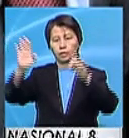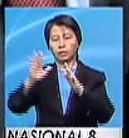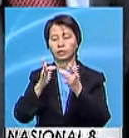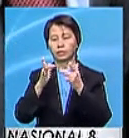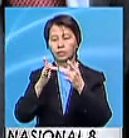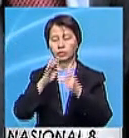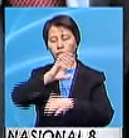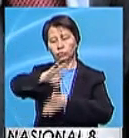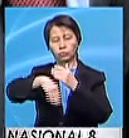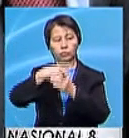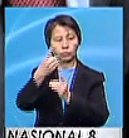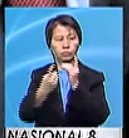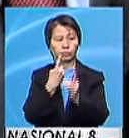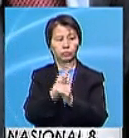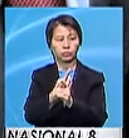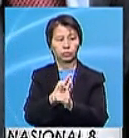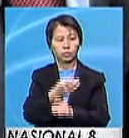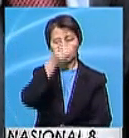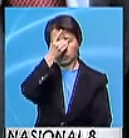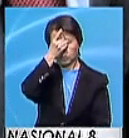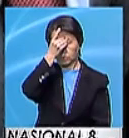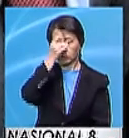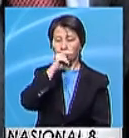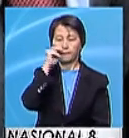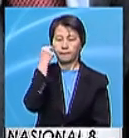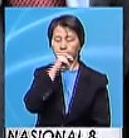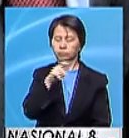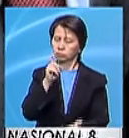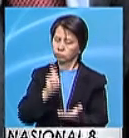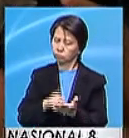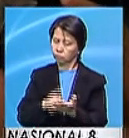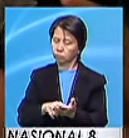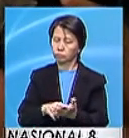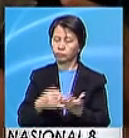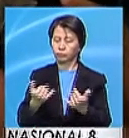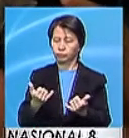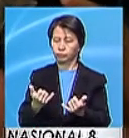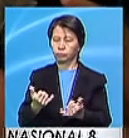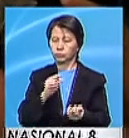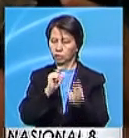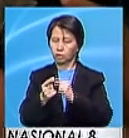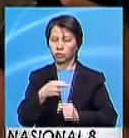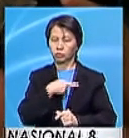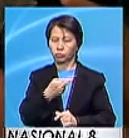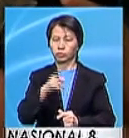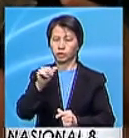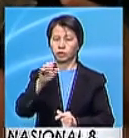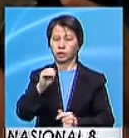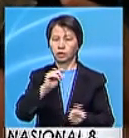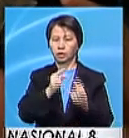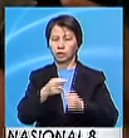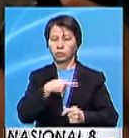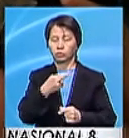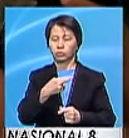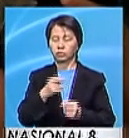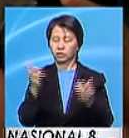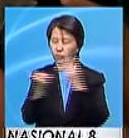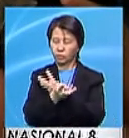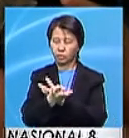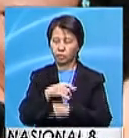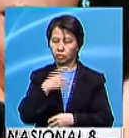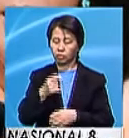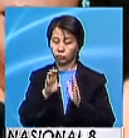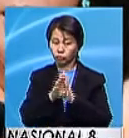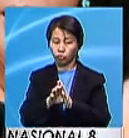internet seluruh dunia. Dato' Sri Najib dan isteri menuntut antara lain ganti rugi am, ganti rugi teruk dan ganti rugi